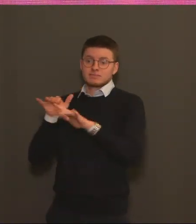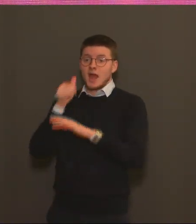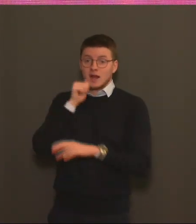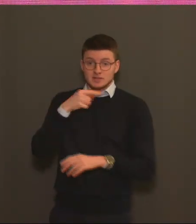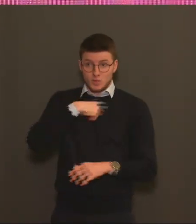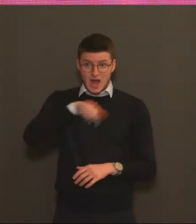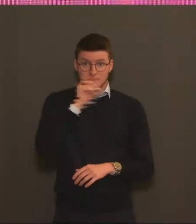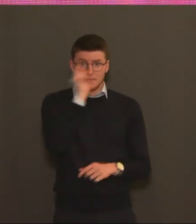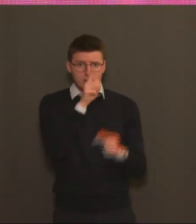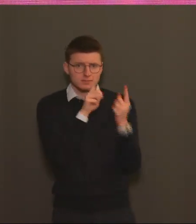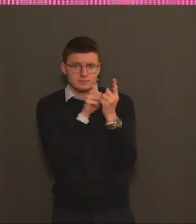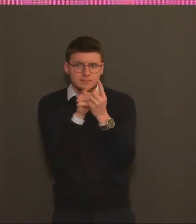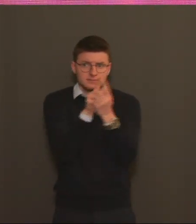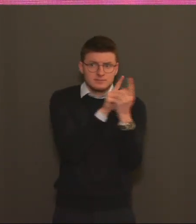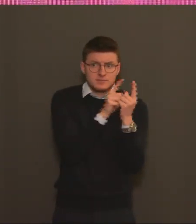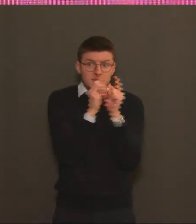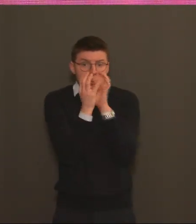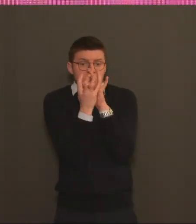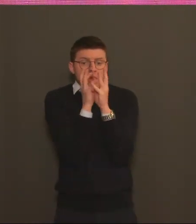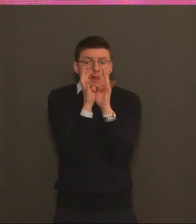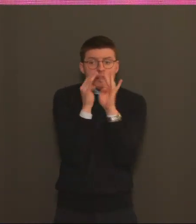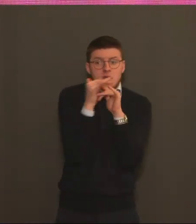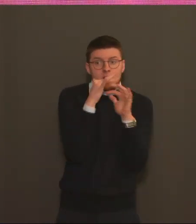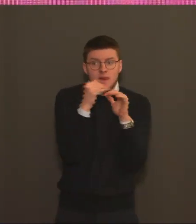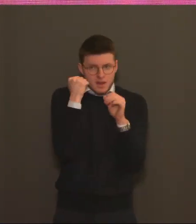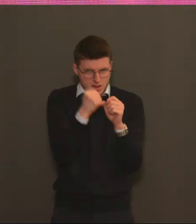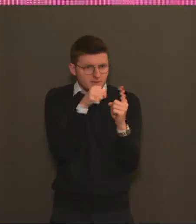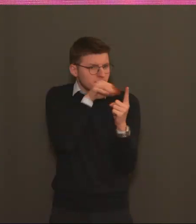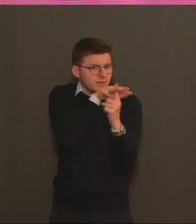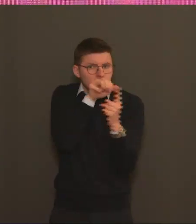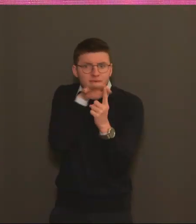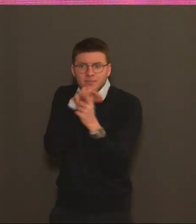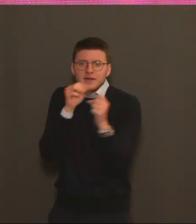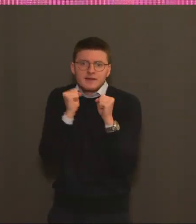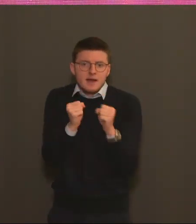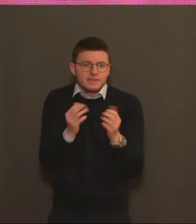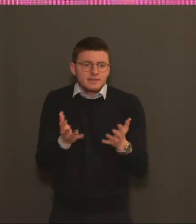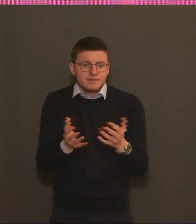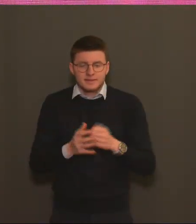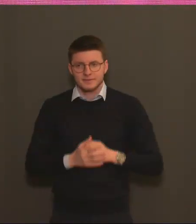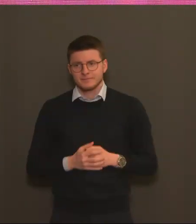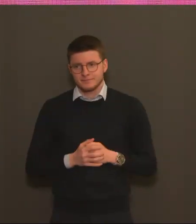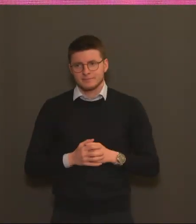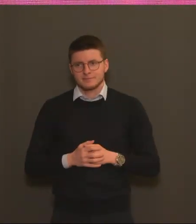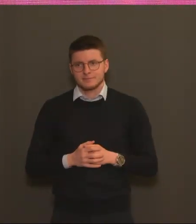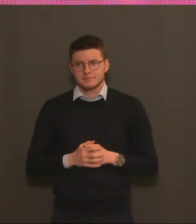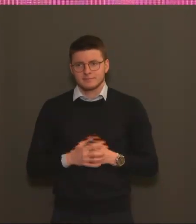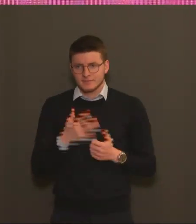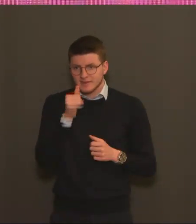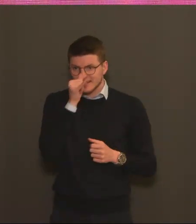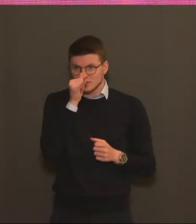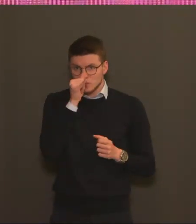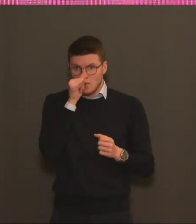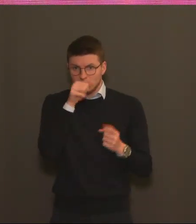mogelijk om elkaar te besmetten. Het risico op besmetting hangt af van het aantal contacten,